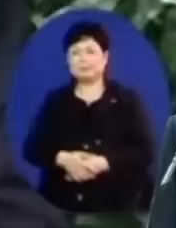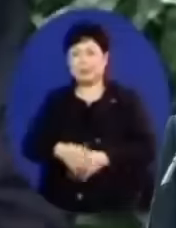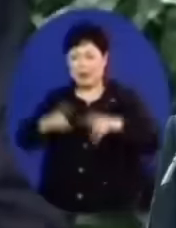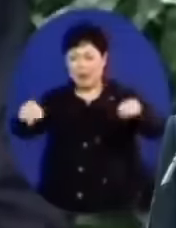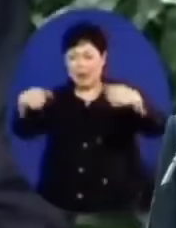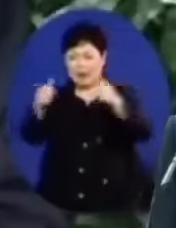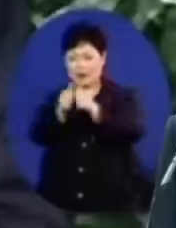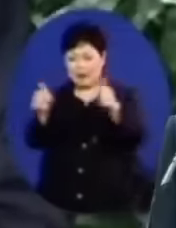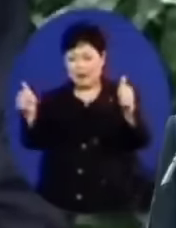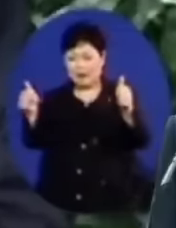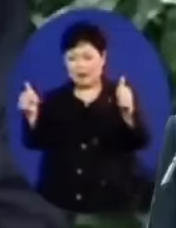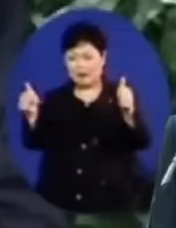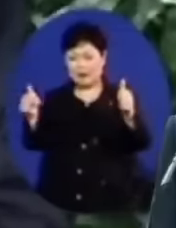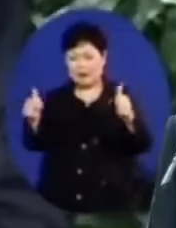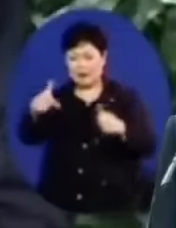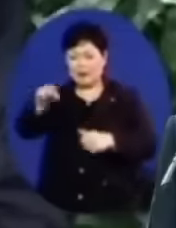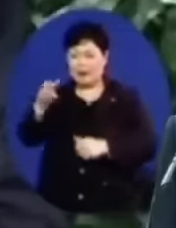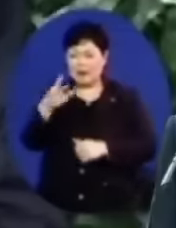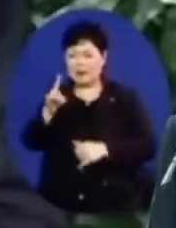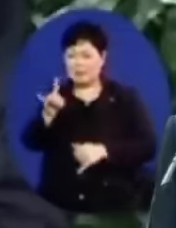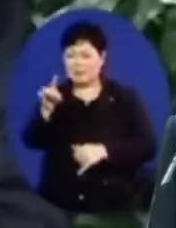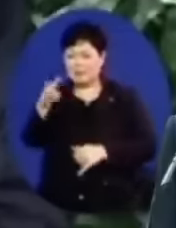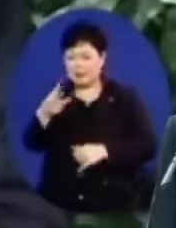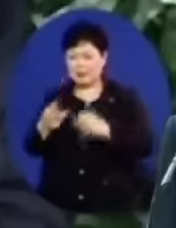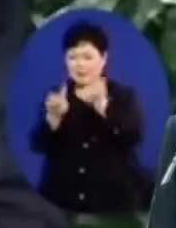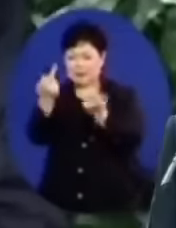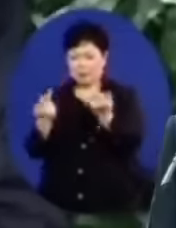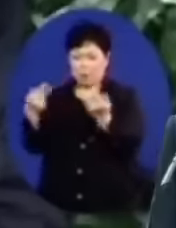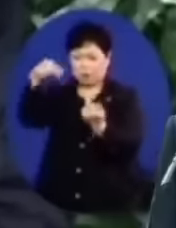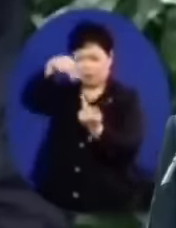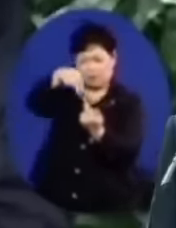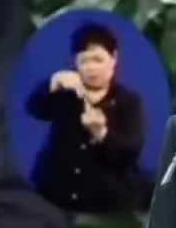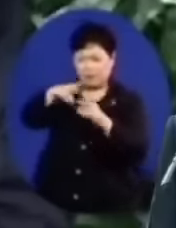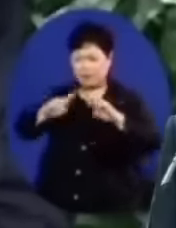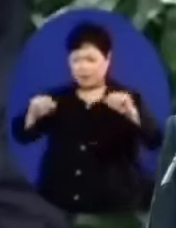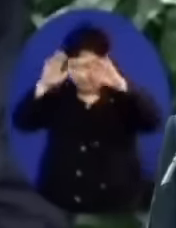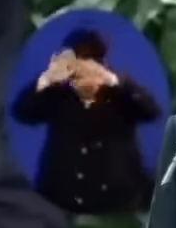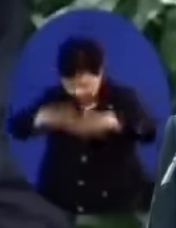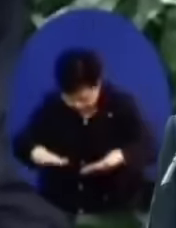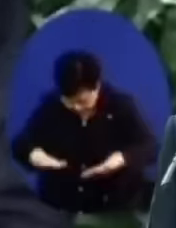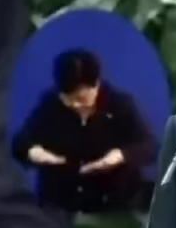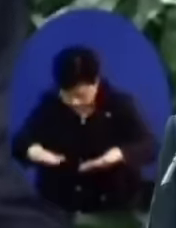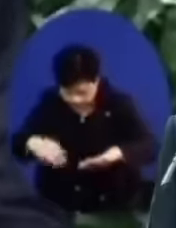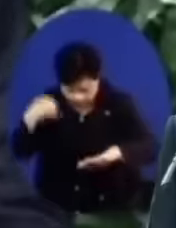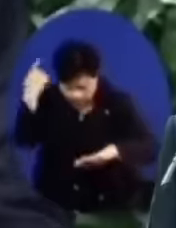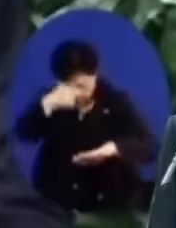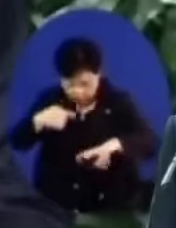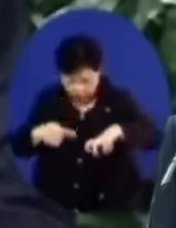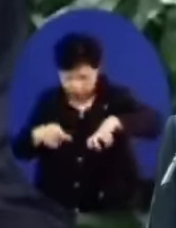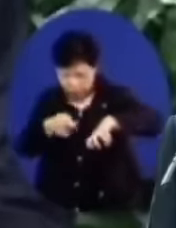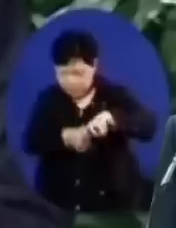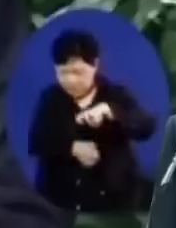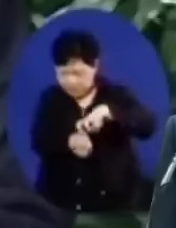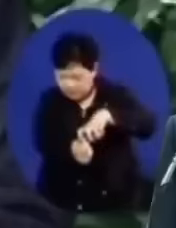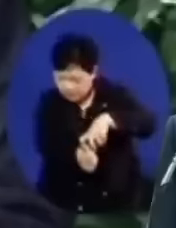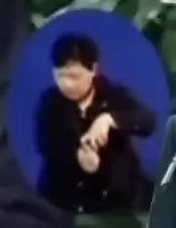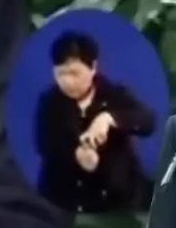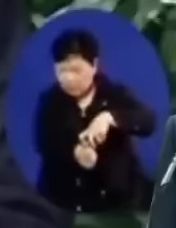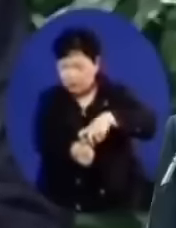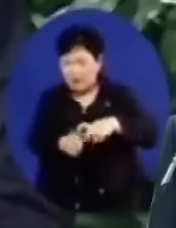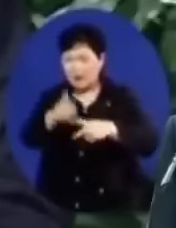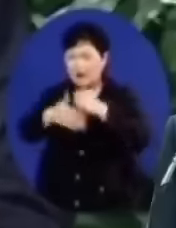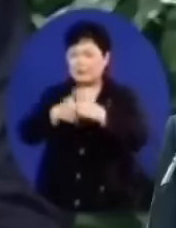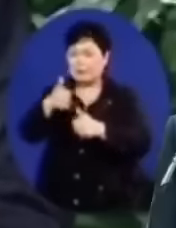엘리야가 갈멜산 꼭대기로 올라가서 땅에 엎드려 그 얼굴을 무릎 사이에 넣고 그의 사환님께